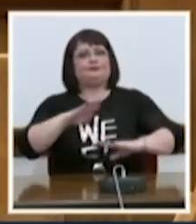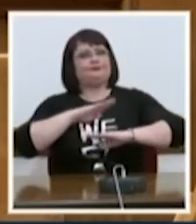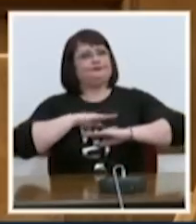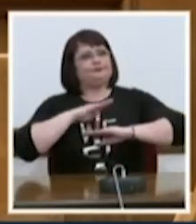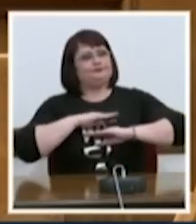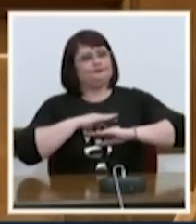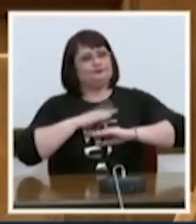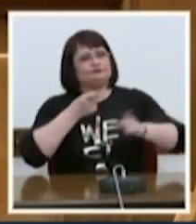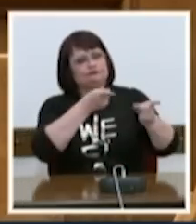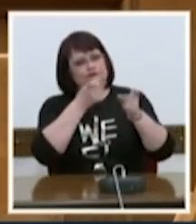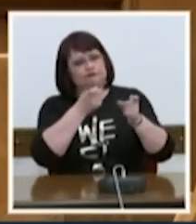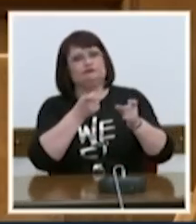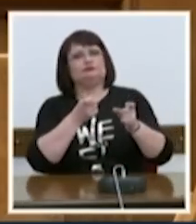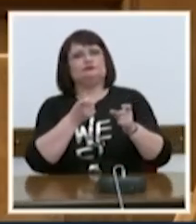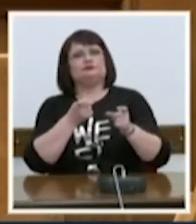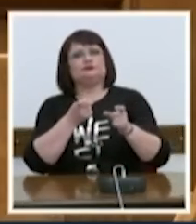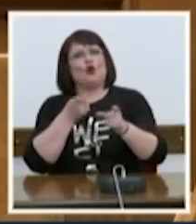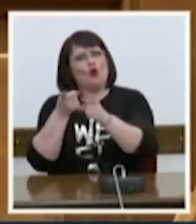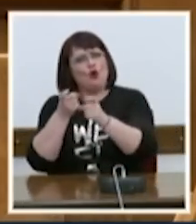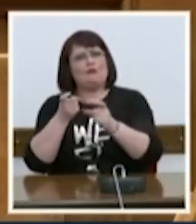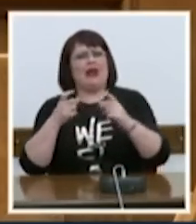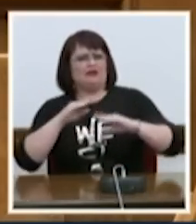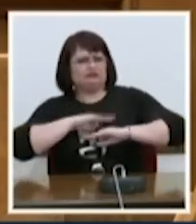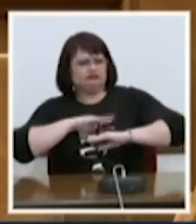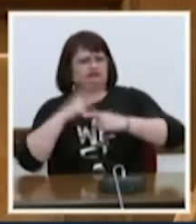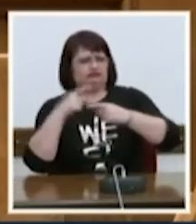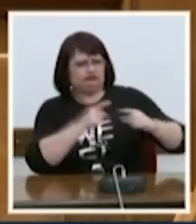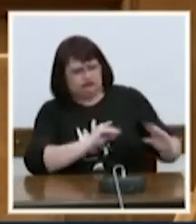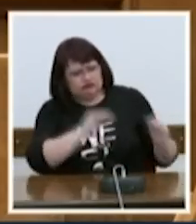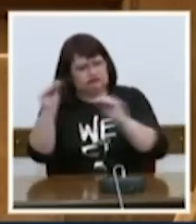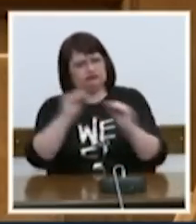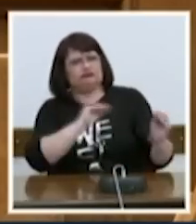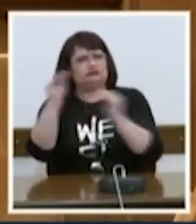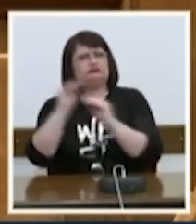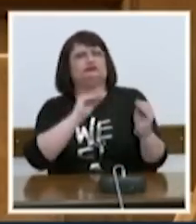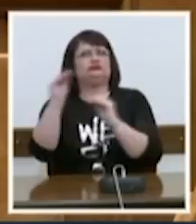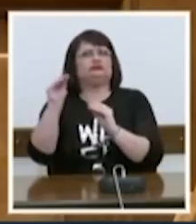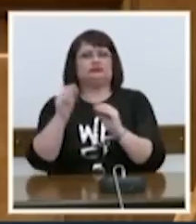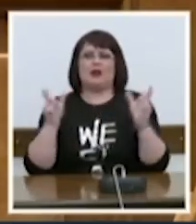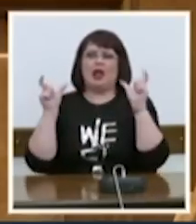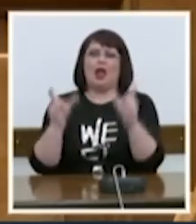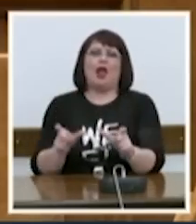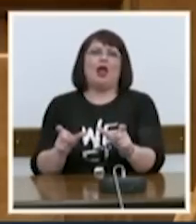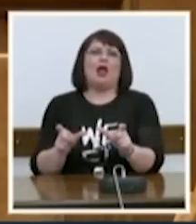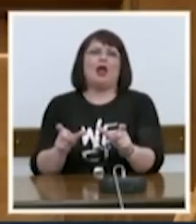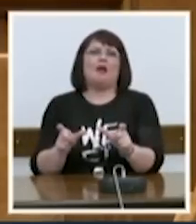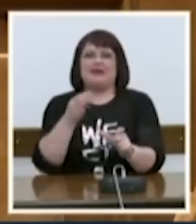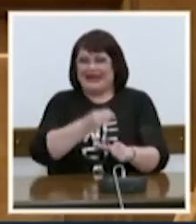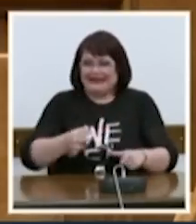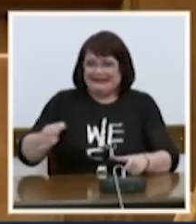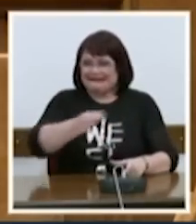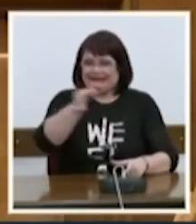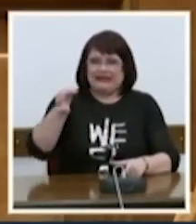και όπλα στη φωτιά του πολέμου, αποψηλώνοντας την όποια άμυνα των ελληνικών νησιών